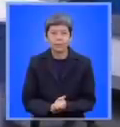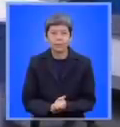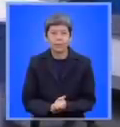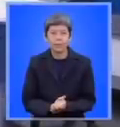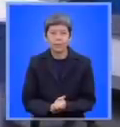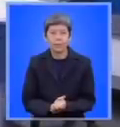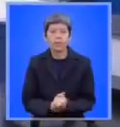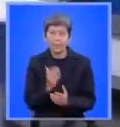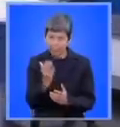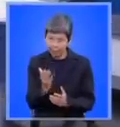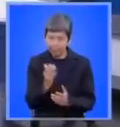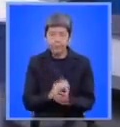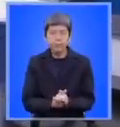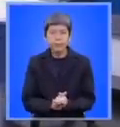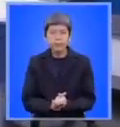เชิญเลยครับ